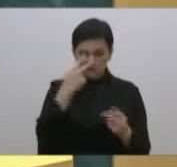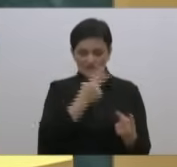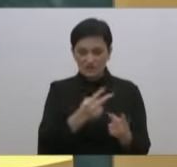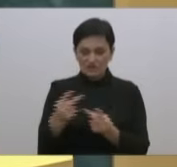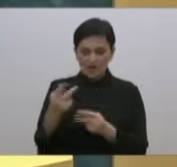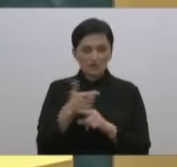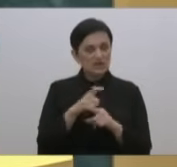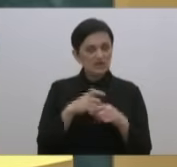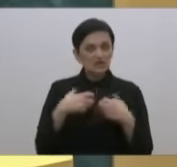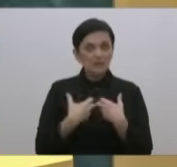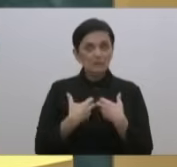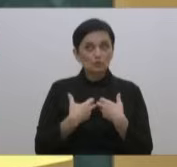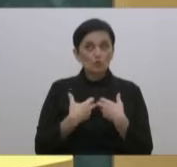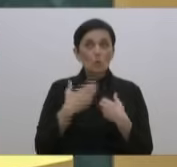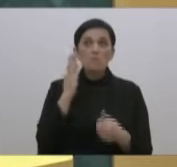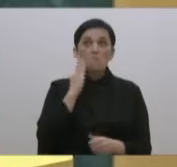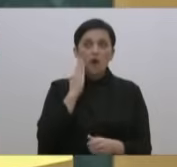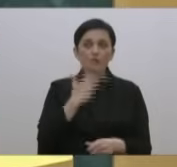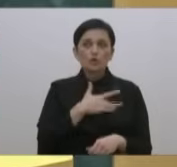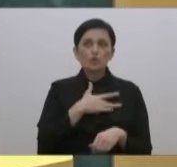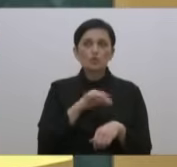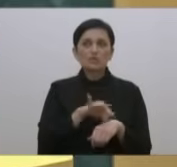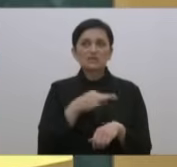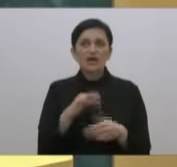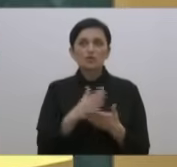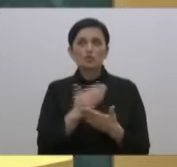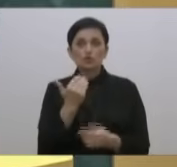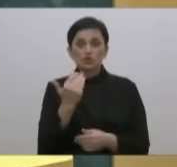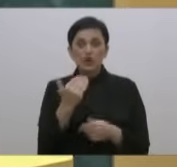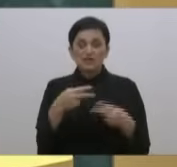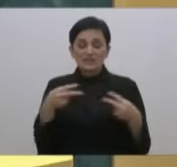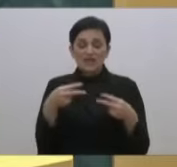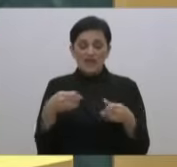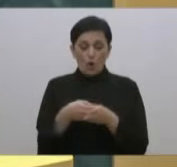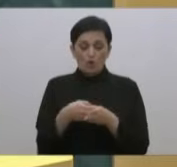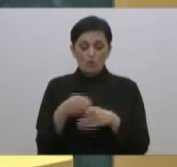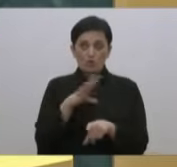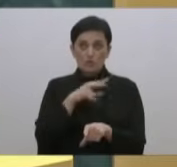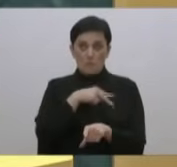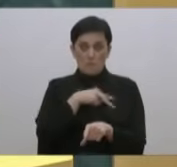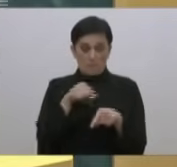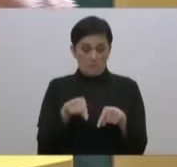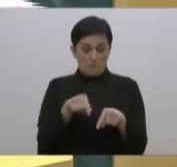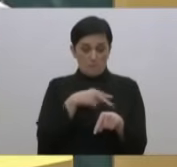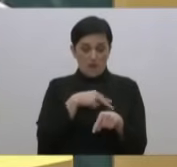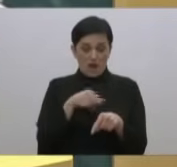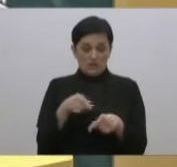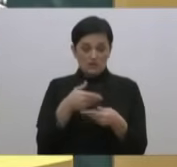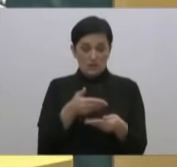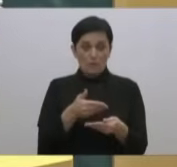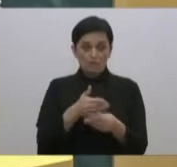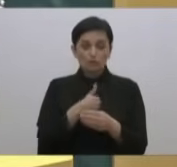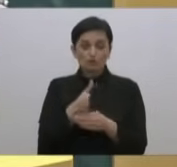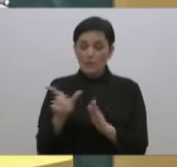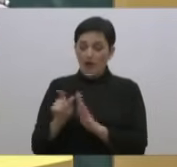დღეს ძალიან სამწუხაროდ და მართლა გულსადკენია, როდესაც შენი თანაგუნდელი იყო აი ამ პარლამენტში, აი ამ მოწვევის პარლამენტში